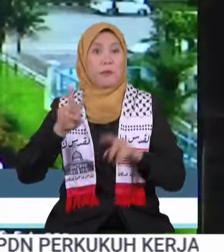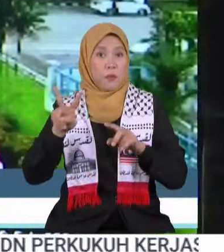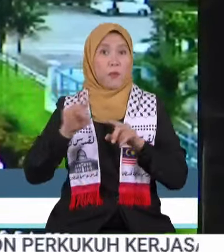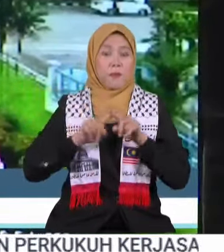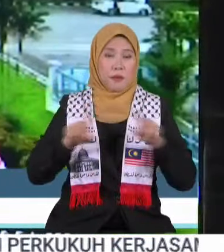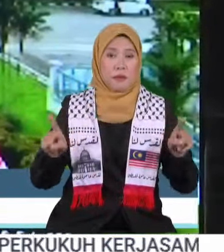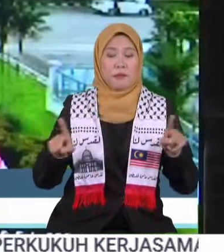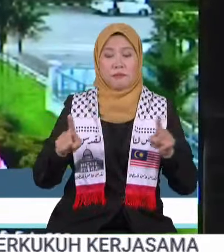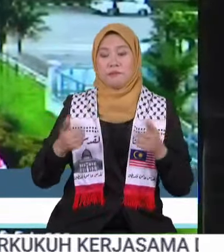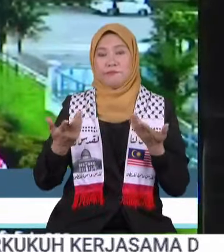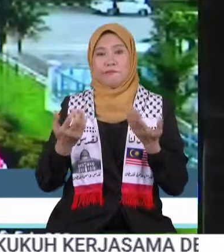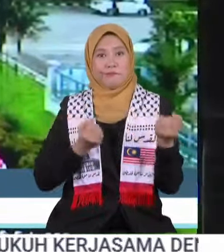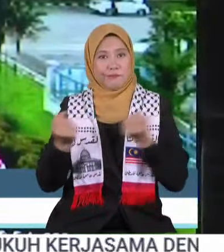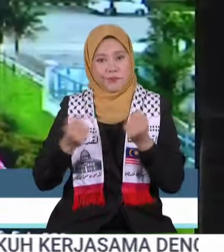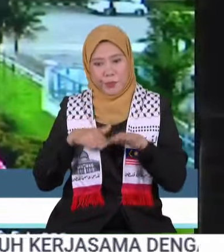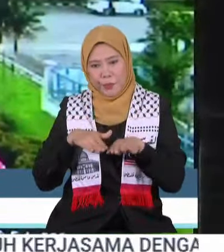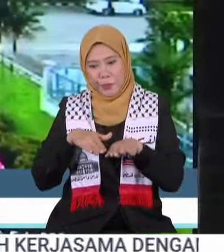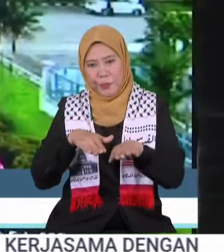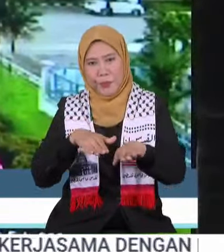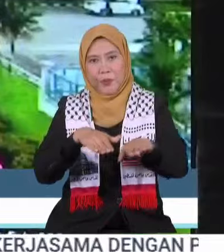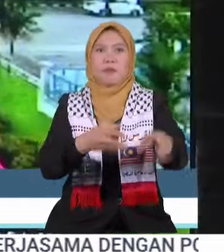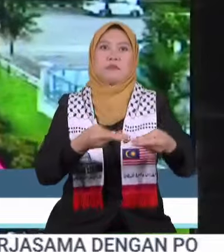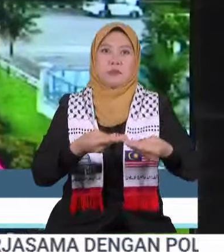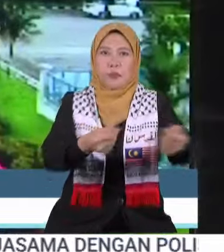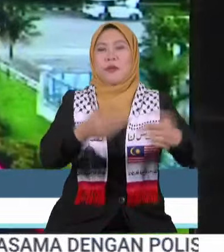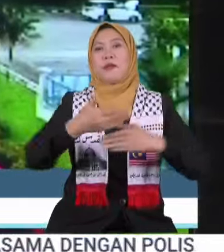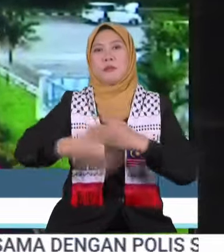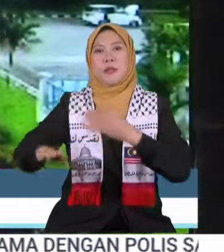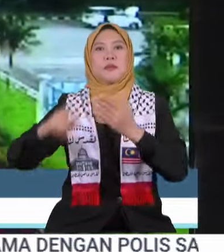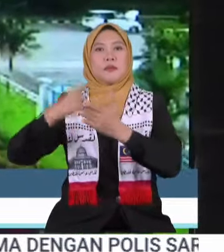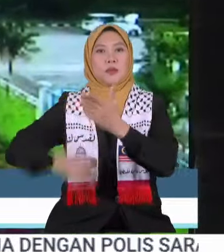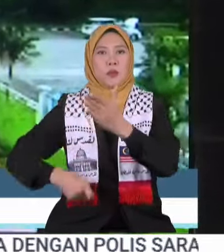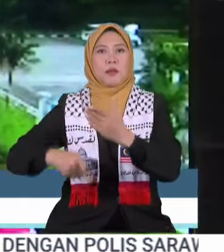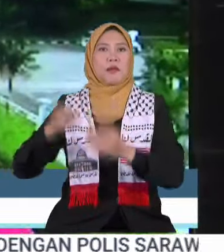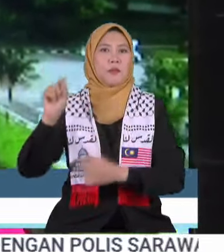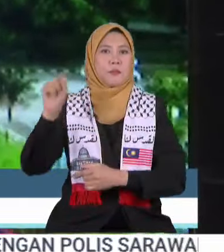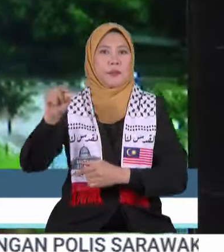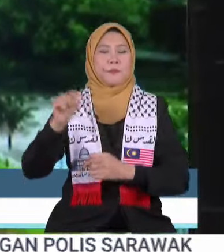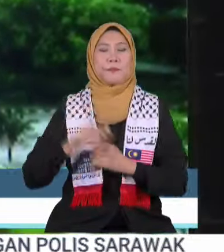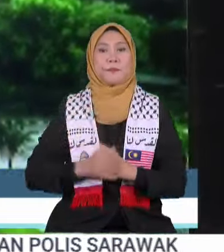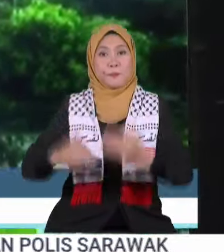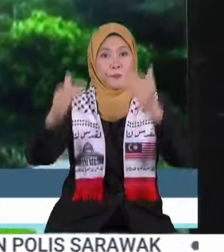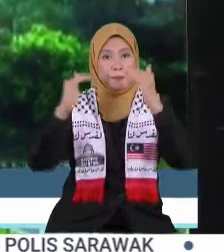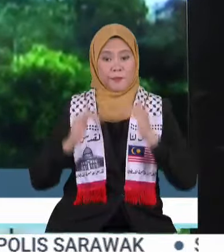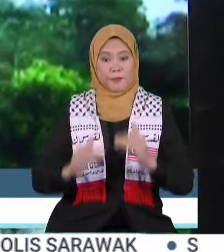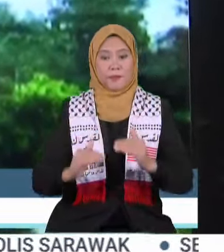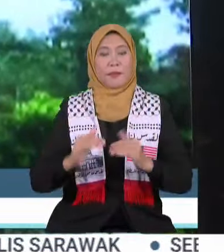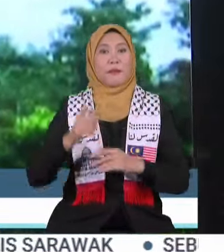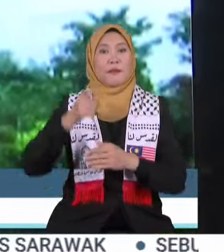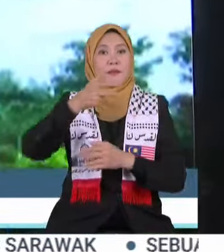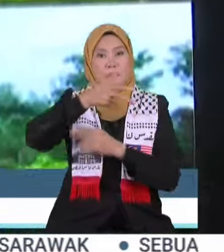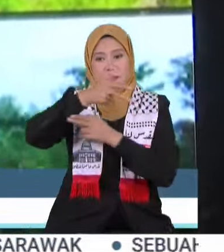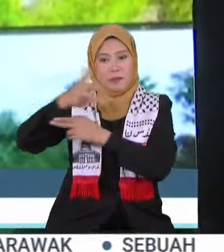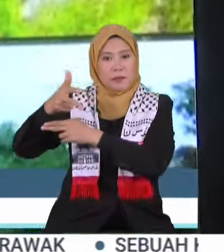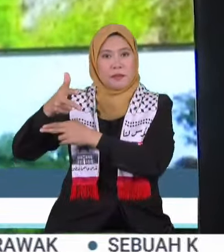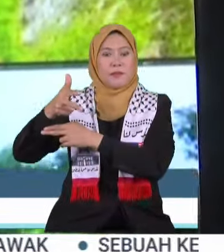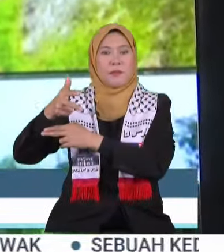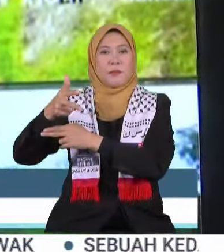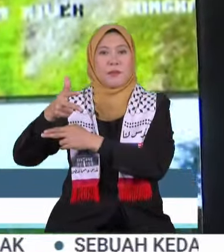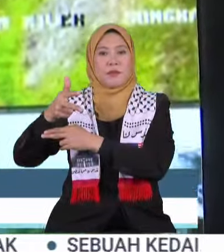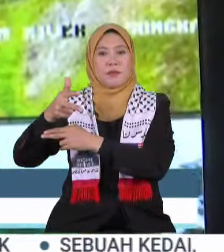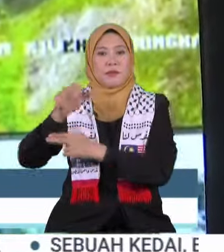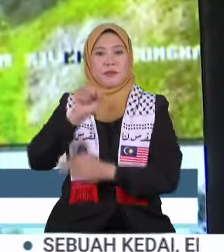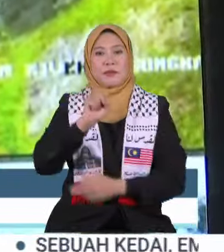trafik lancar selepas Plaza Tol Gombak. Kita beralih pula ke paparan CCTV di Slim River di kilometer